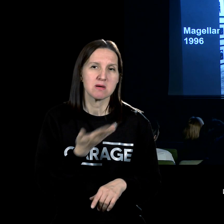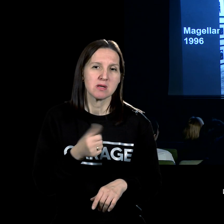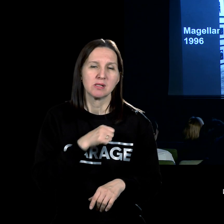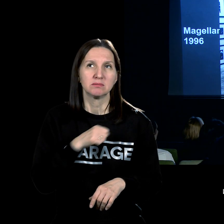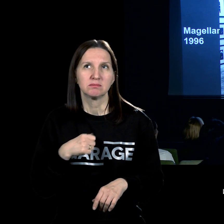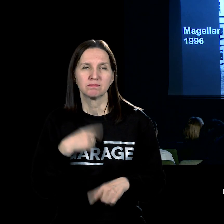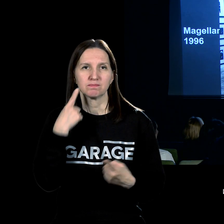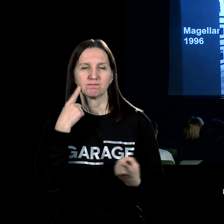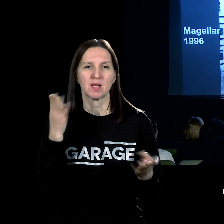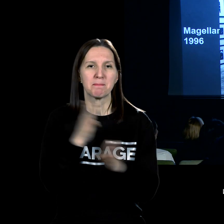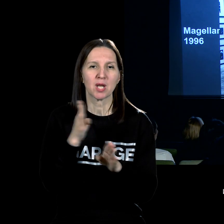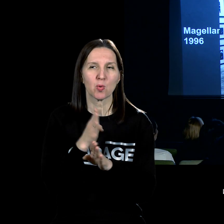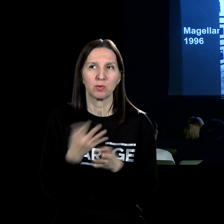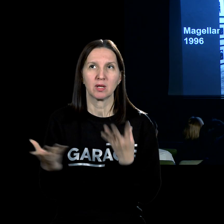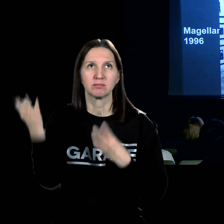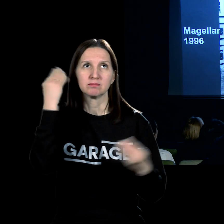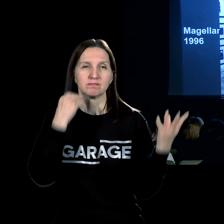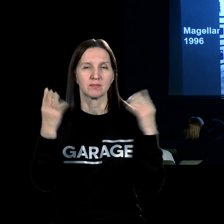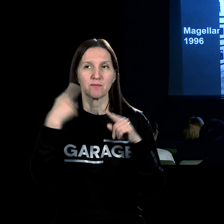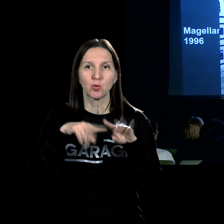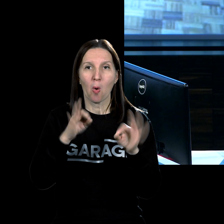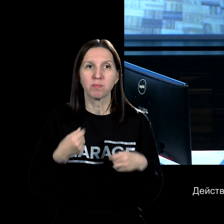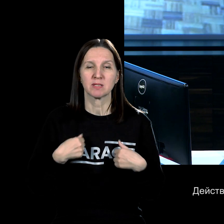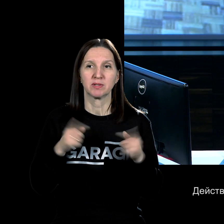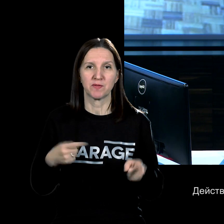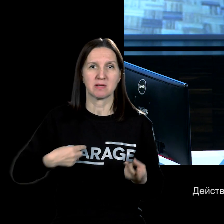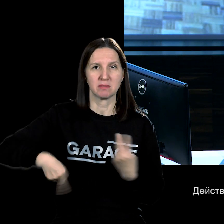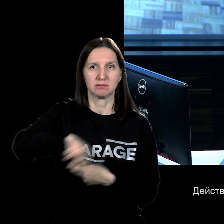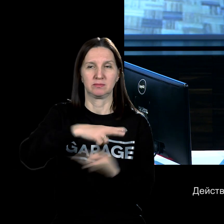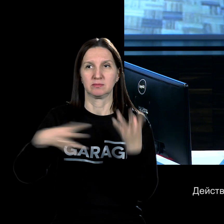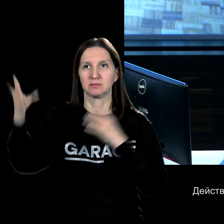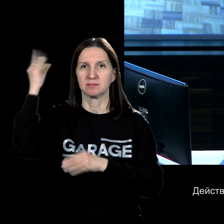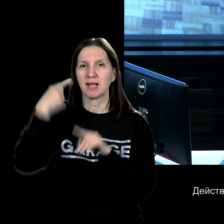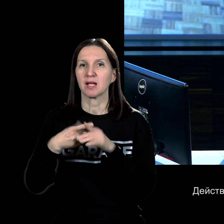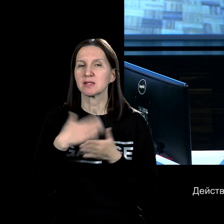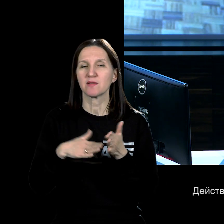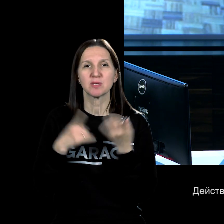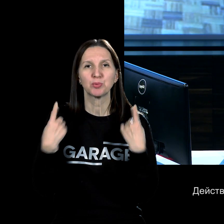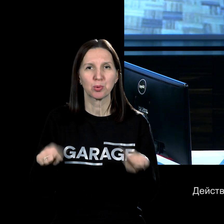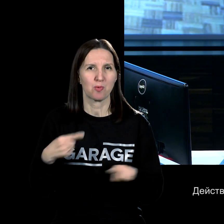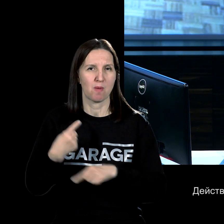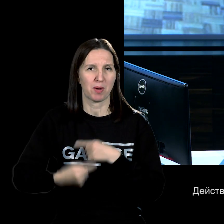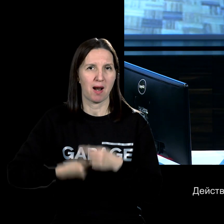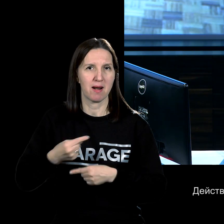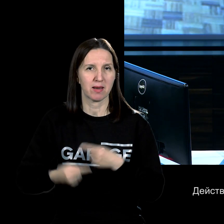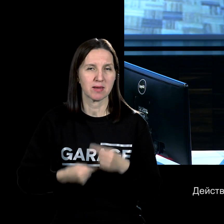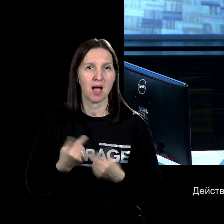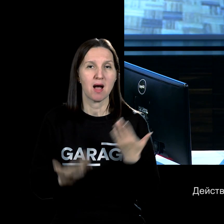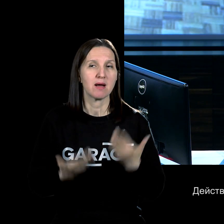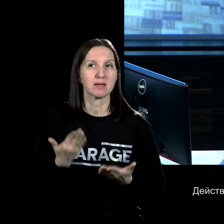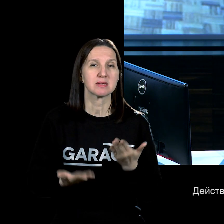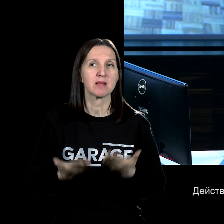с самой природой, вот с этим потоком образов, в котором мы все существуем. Действительно, это уже совершенно другое поколение, если во